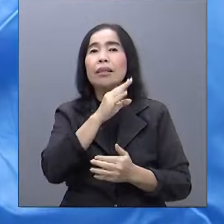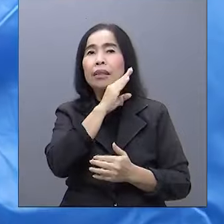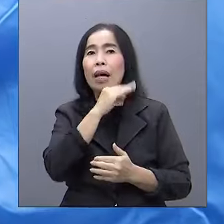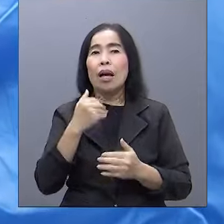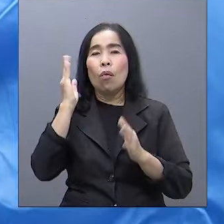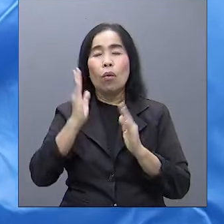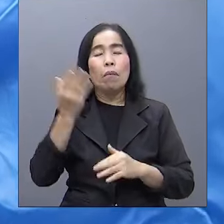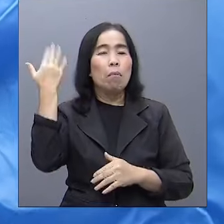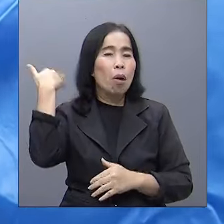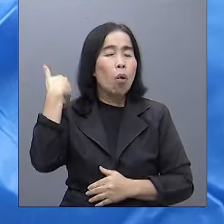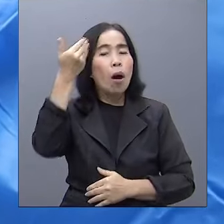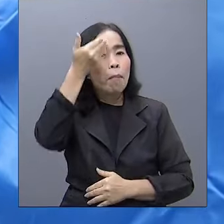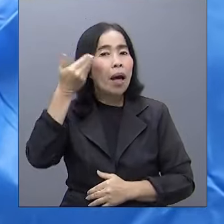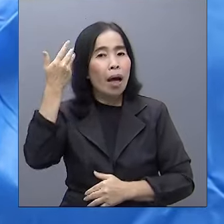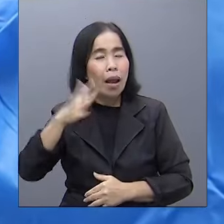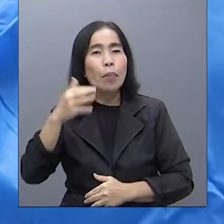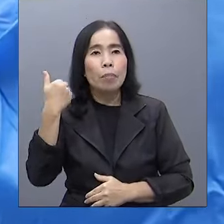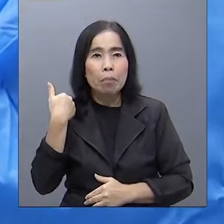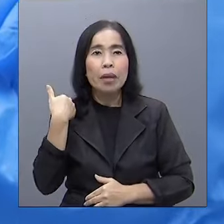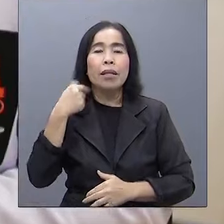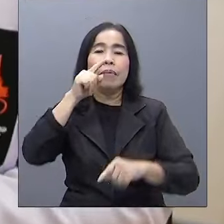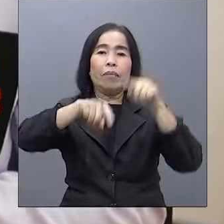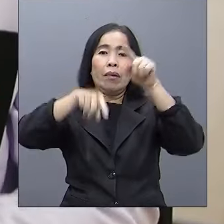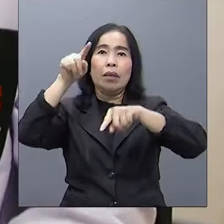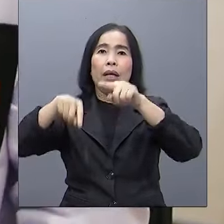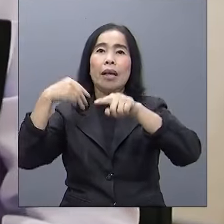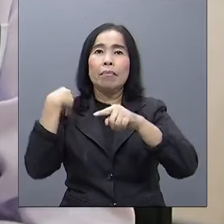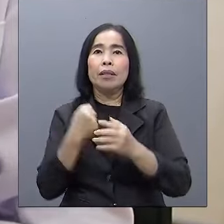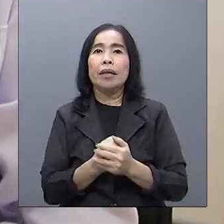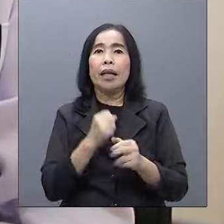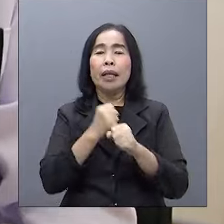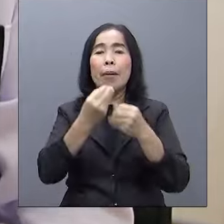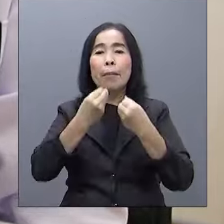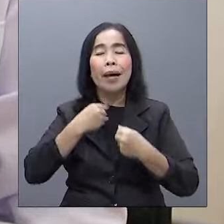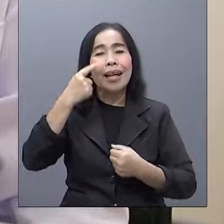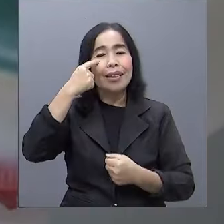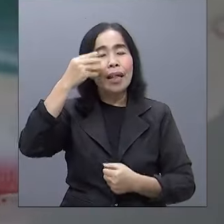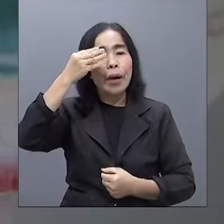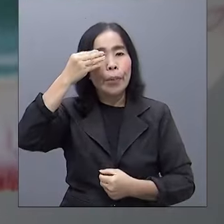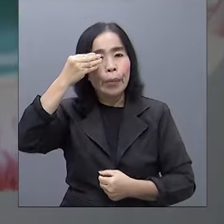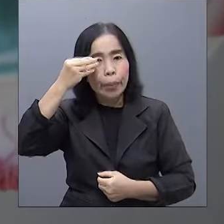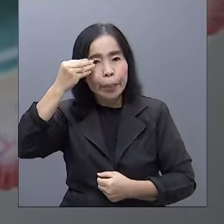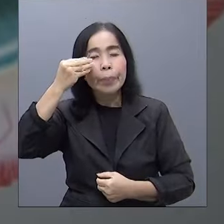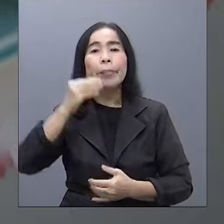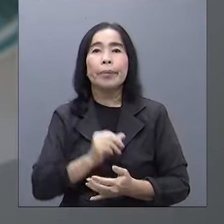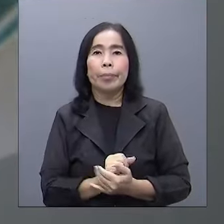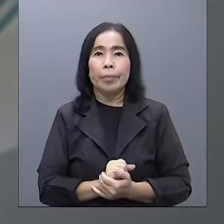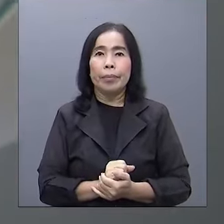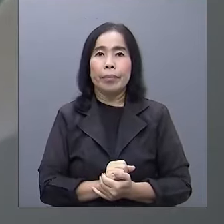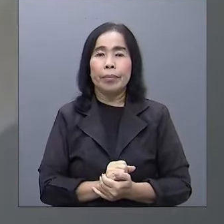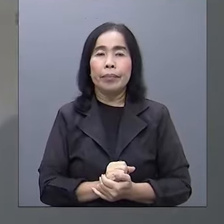าตัดตามาก่อนอันนี้ก็จะมีเป็นอีกสาเหตุหนึ่งที่ทำให้วุ้นตาเนี่ยเสื่อมได้เกิดได้เร็วครับ